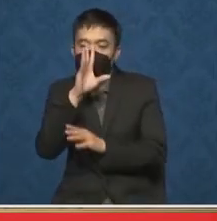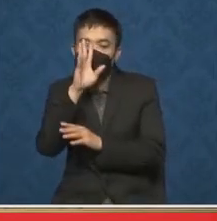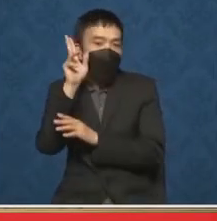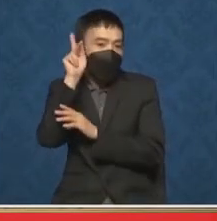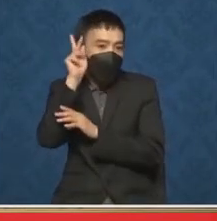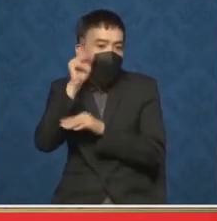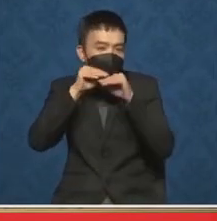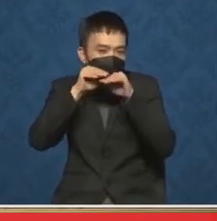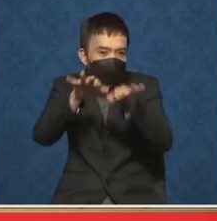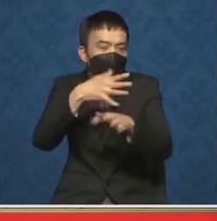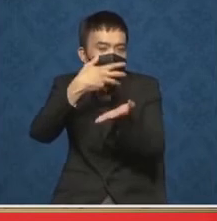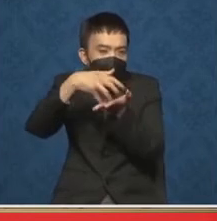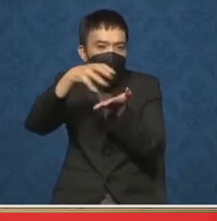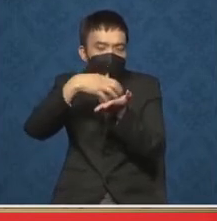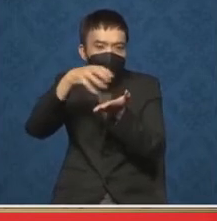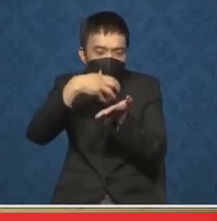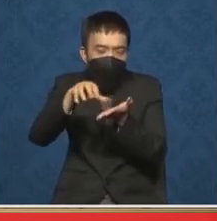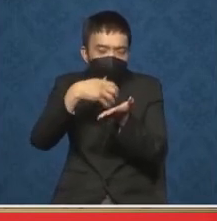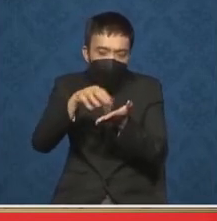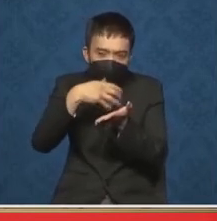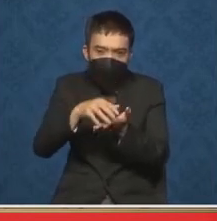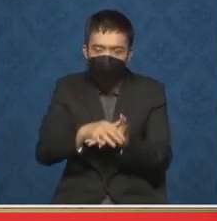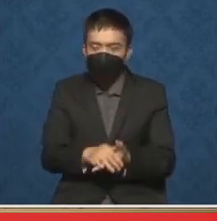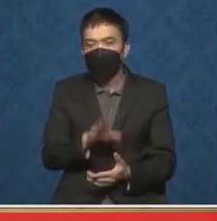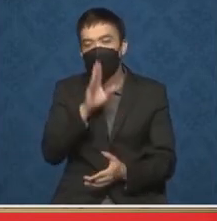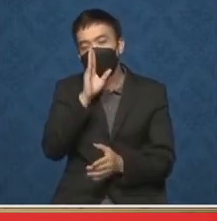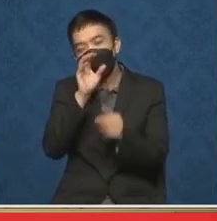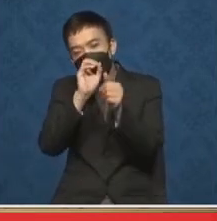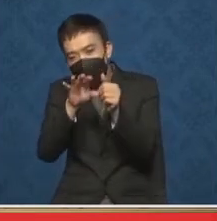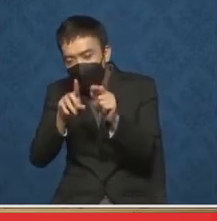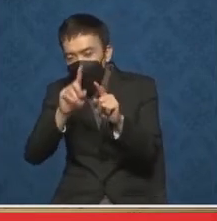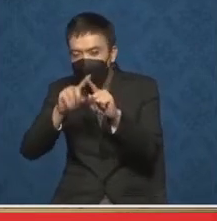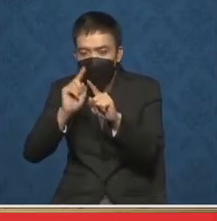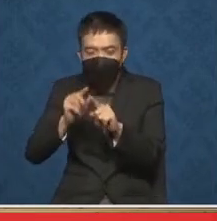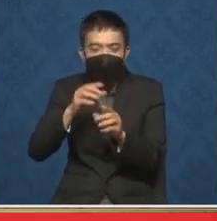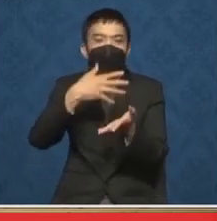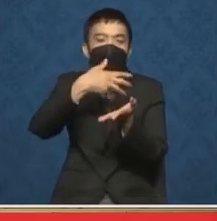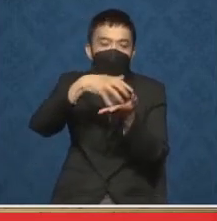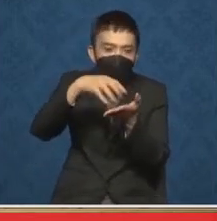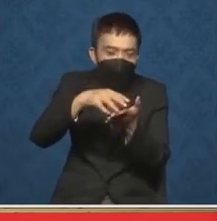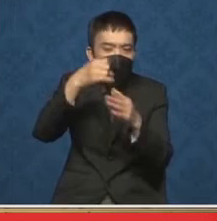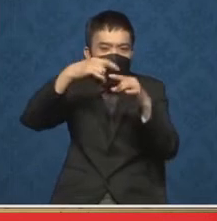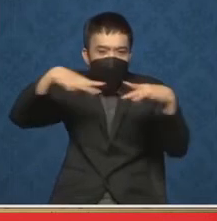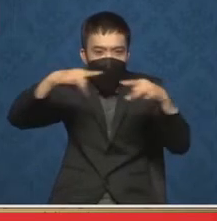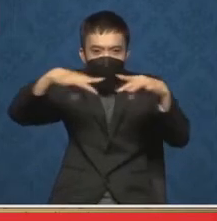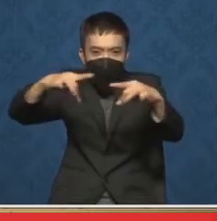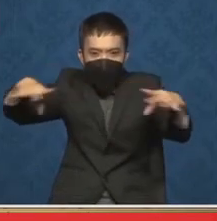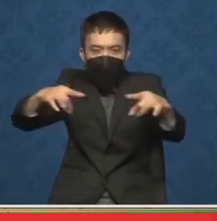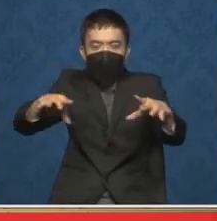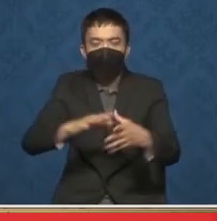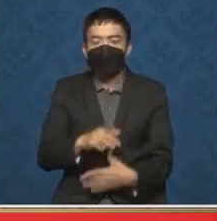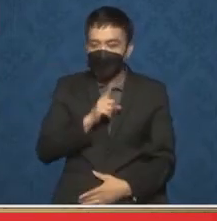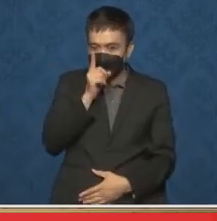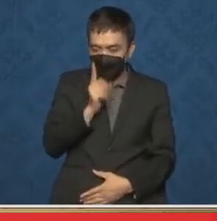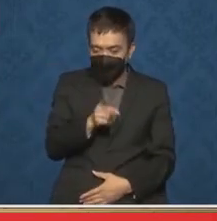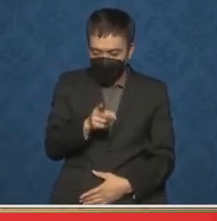เจ้าบ้าน้วก็ไปให้ข้อคิดเห็น หรอความรู้ หรอข้อมูลที่ผดพลาดผมจรๆ